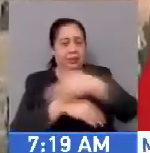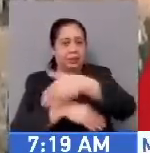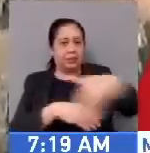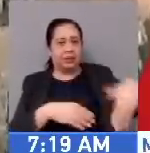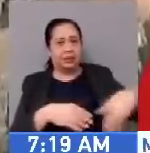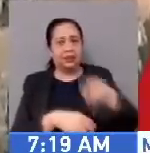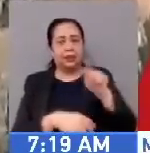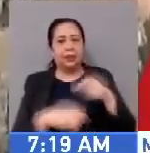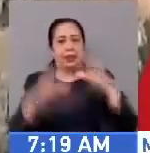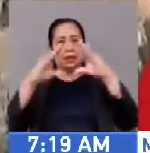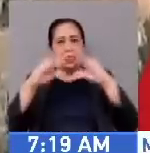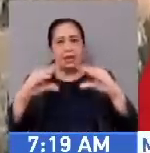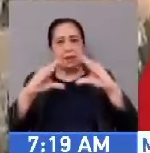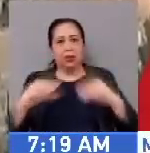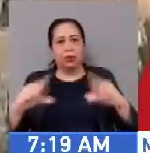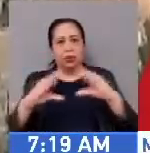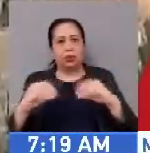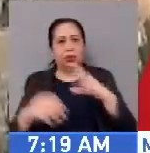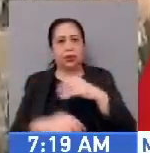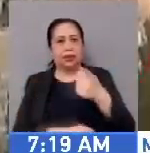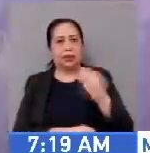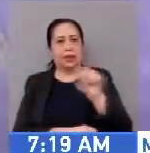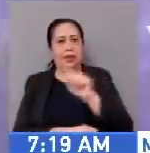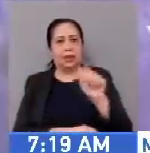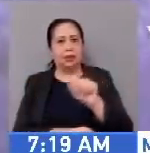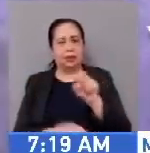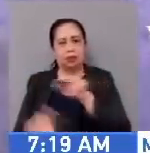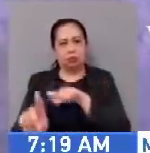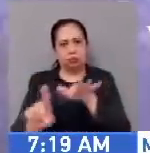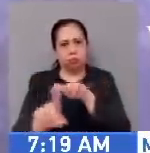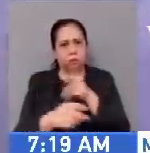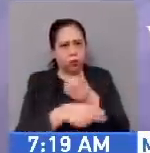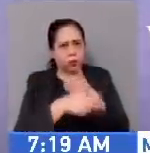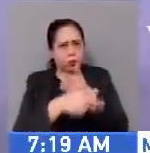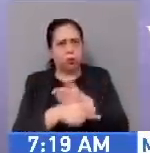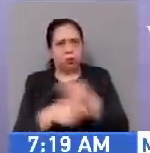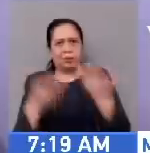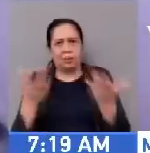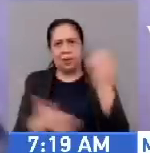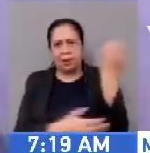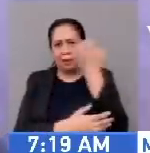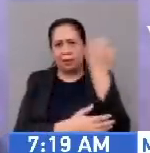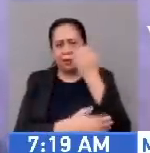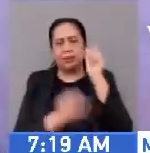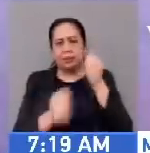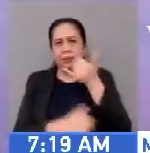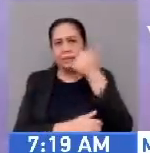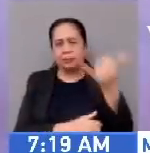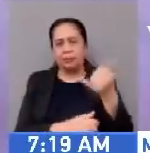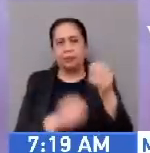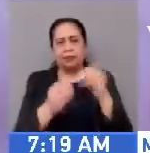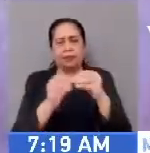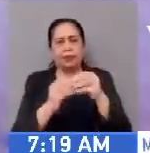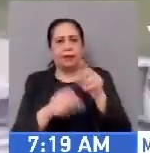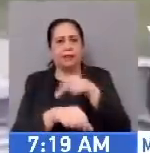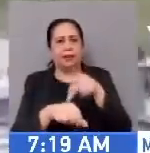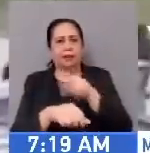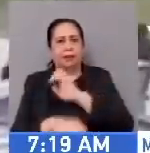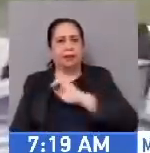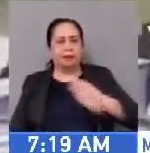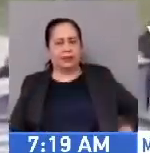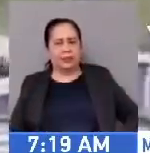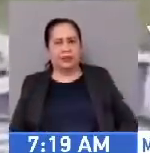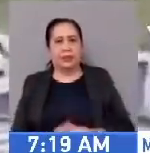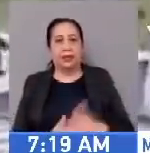Maging alisto rin daw at mapagmatsyag sakaling magkaroon ng emergency, maaari hong tumawag sa hotline ng Philippine Embassy. Noong Biyernes,